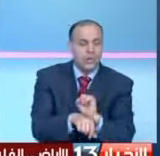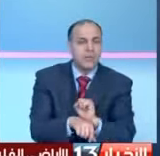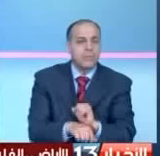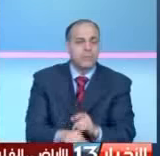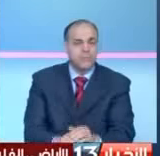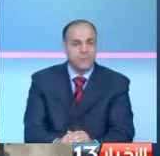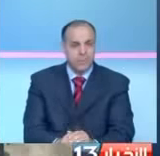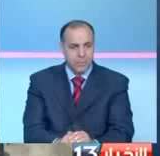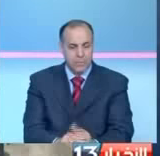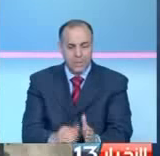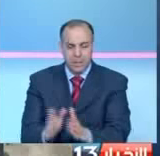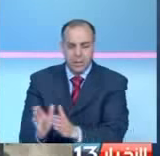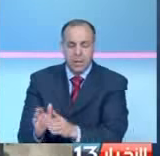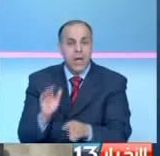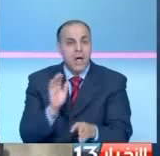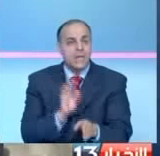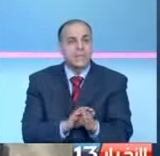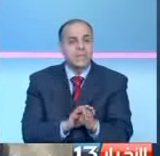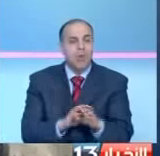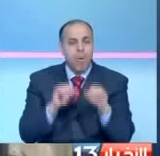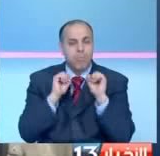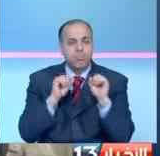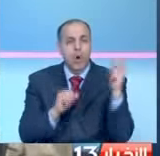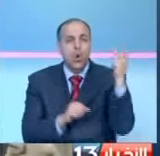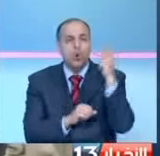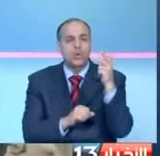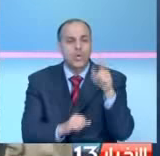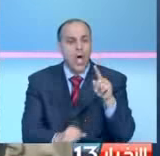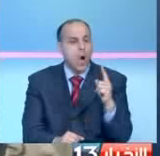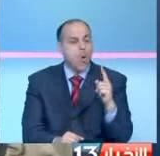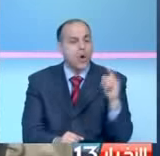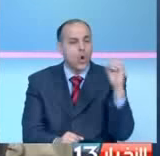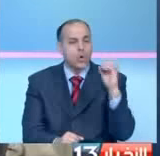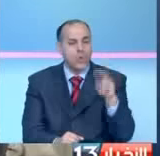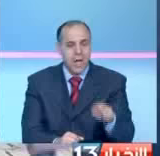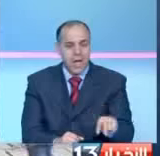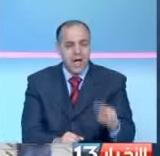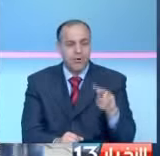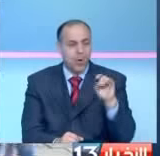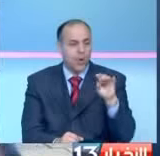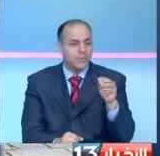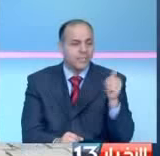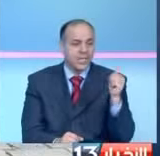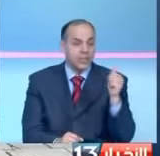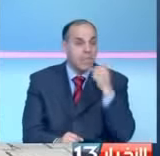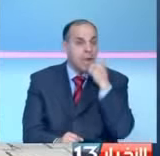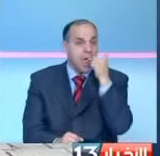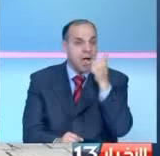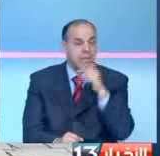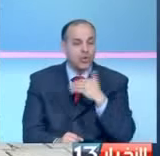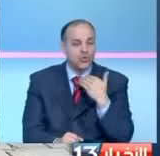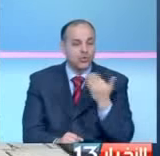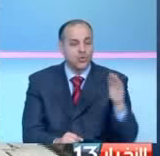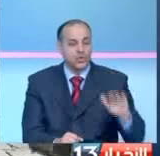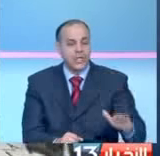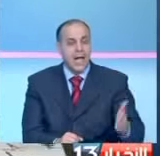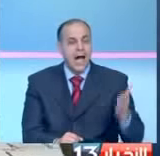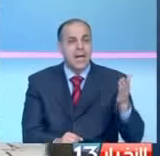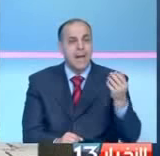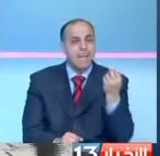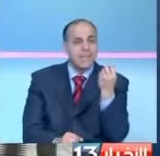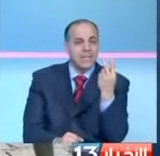فلسطينيا. ومنذ انطلاق انتفاضة القدس في أول أكتوبر من عام 2015 استشهد ما لا يقل